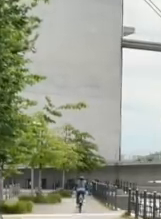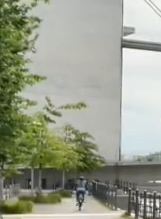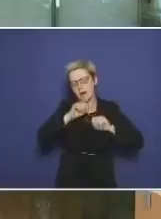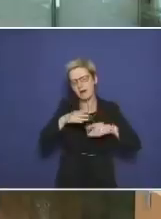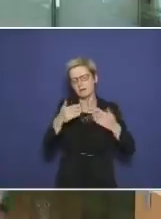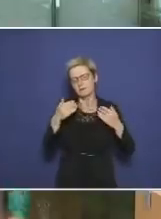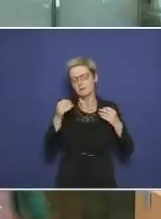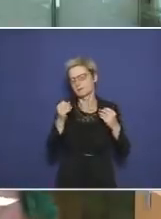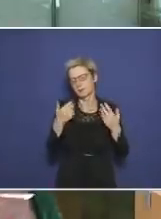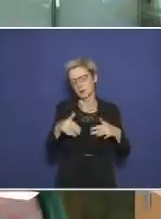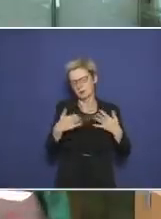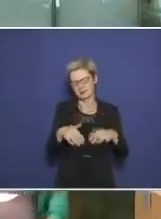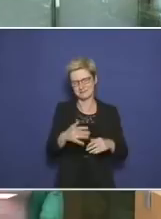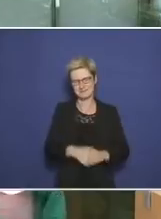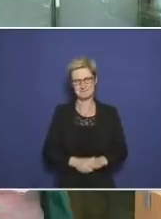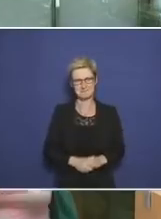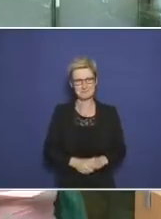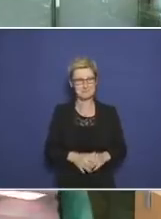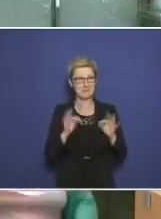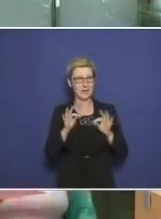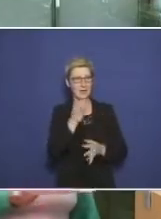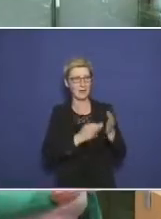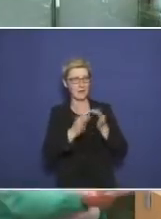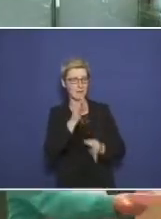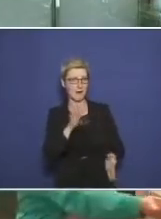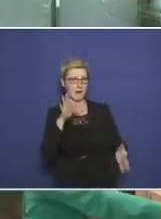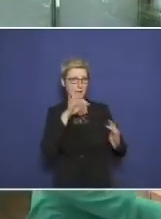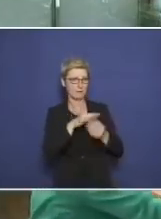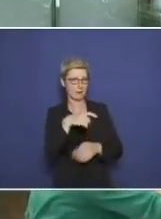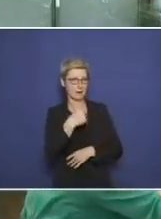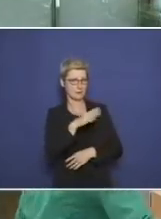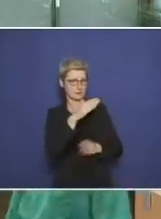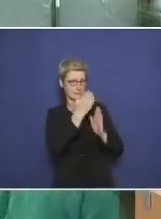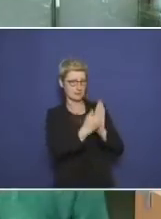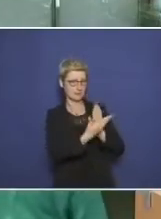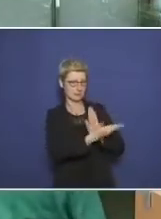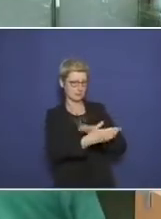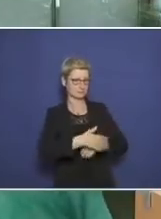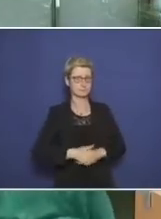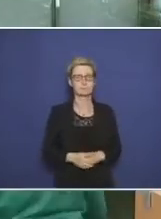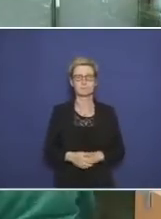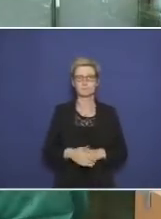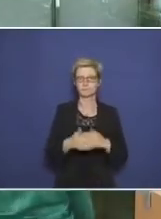kurzer Ausschnitt. Gibt es Fragen zu den Terminen der Kanzlerin? Herr Kollege?